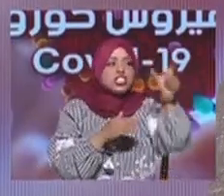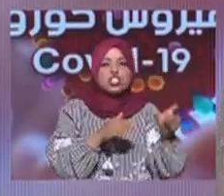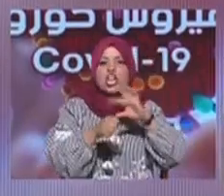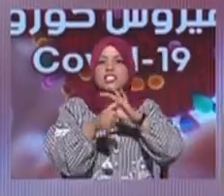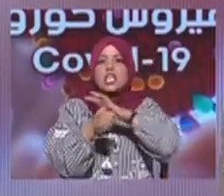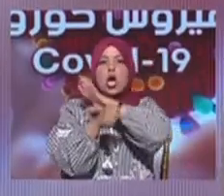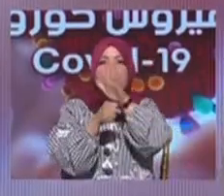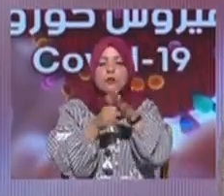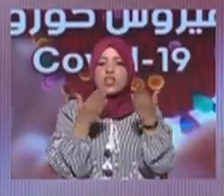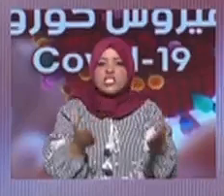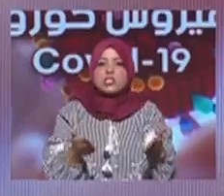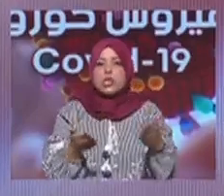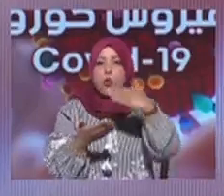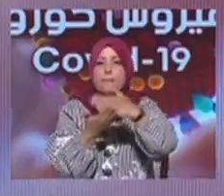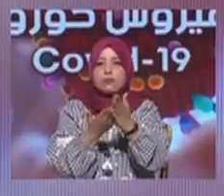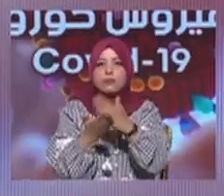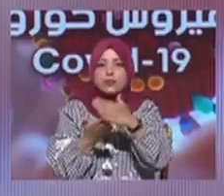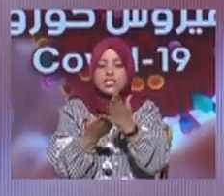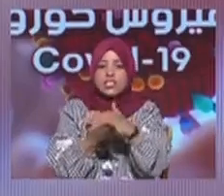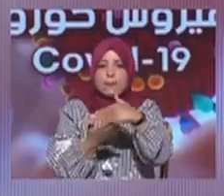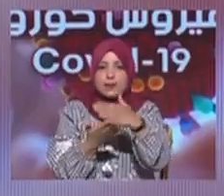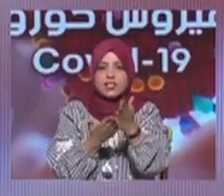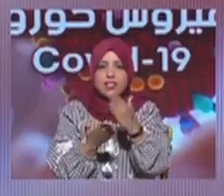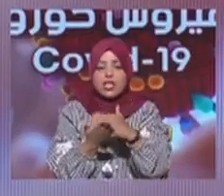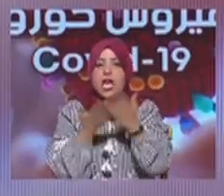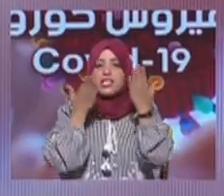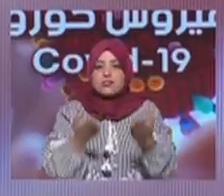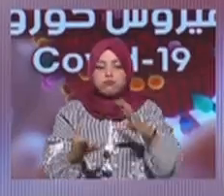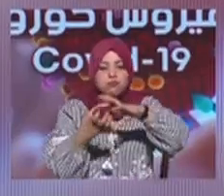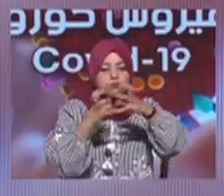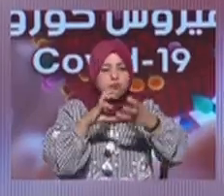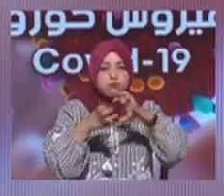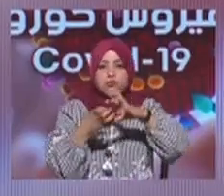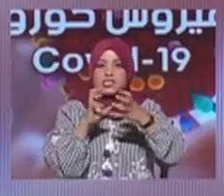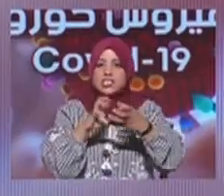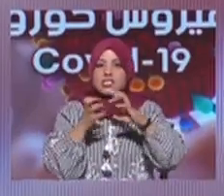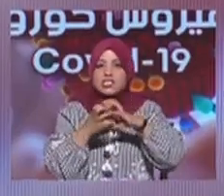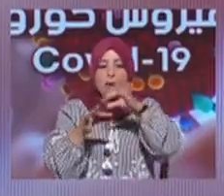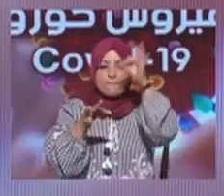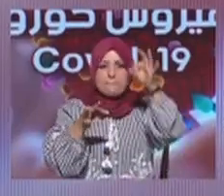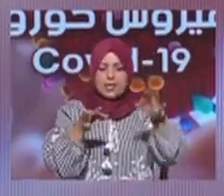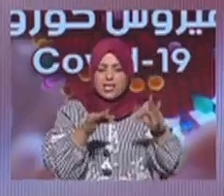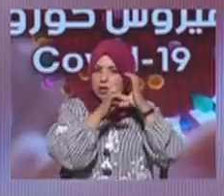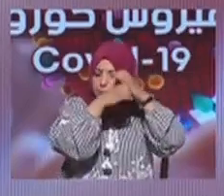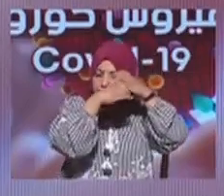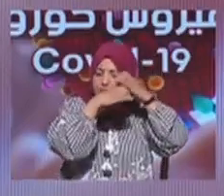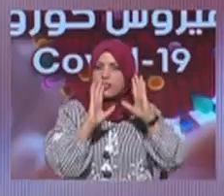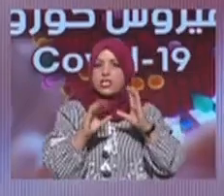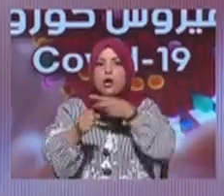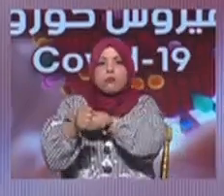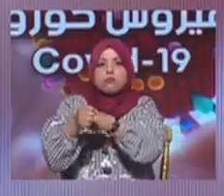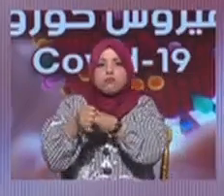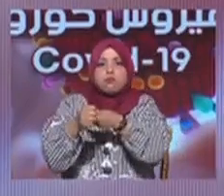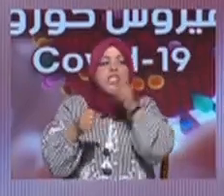بتشخيص التركيبه الجينيه للفيروس هذايا وانا ما نجم كان نقول لهم برافو خاطر نحب نقول لكم اللي عباد